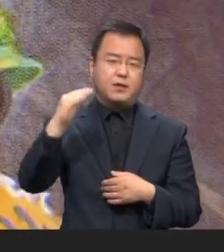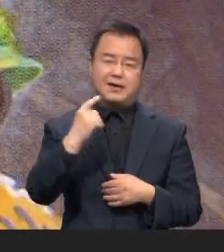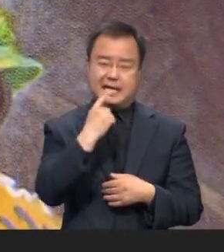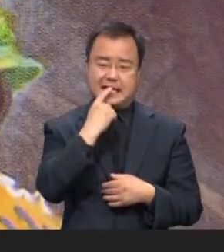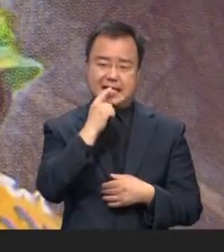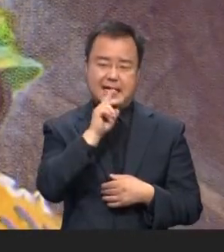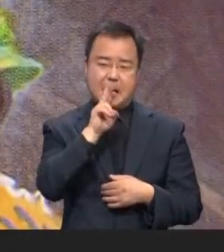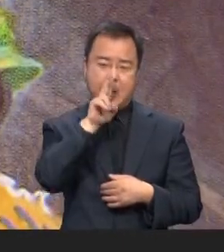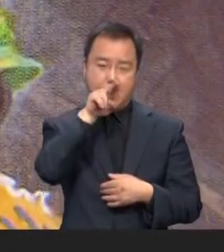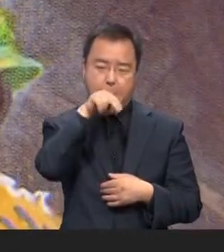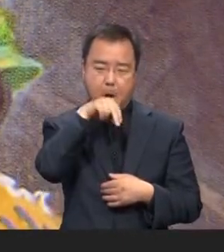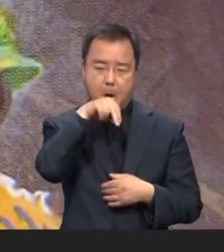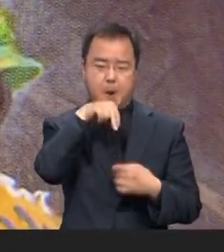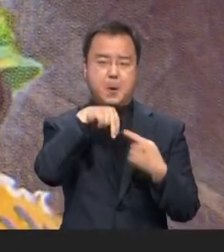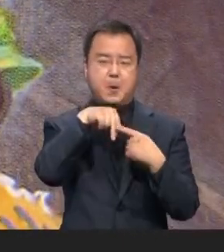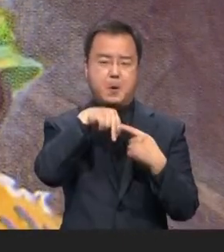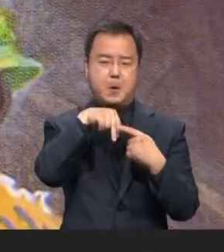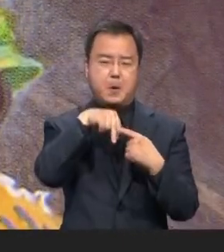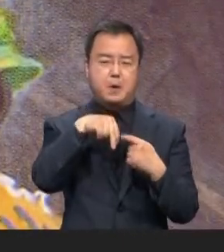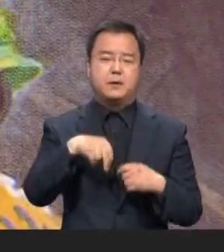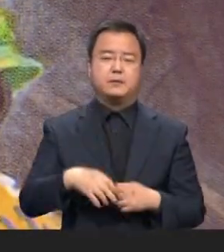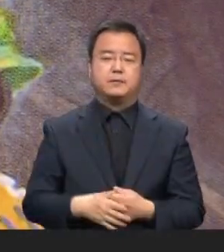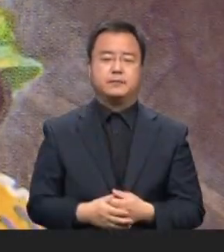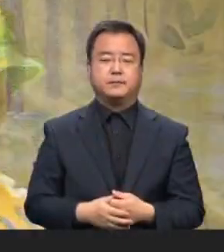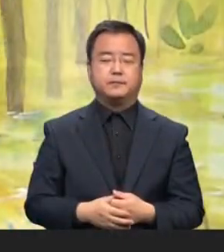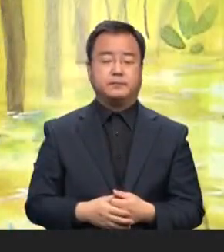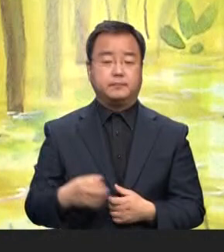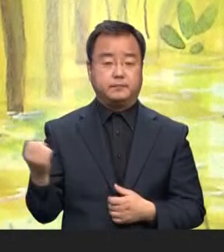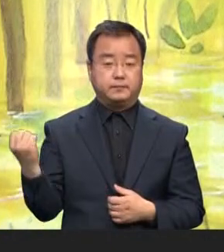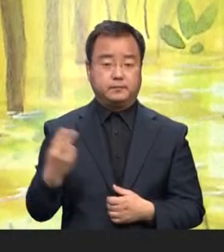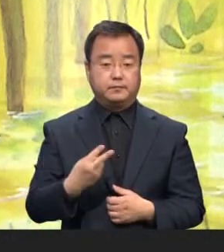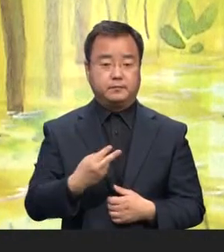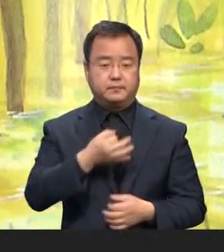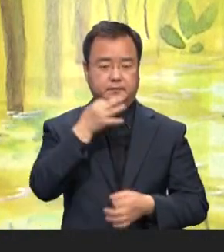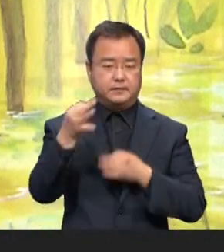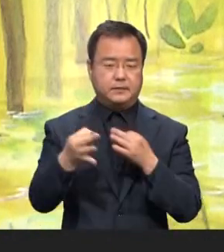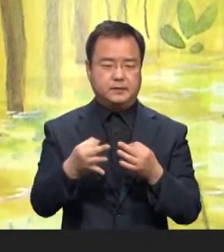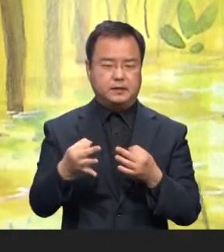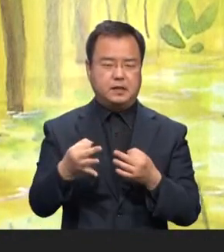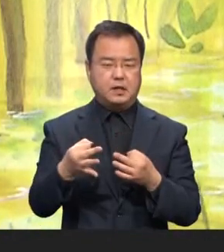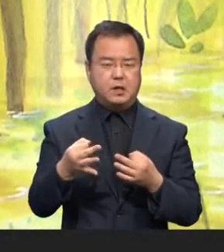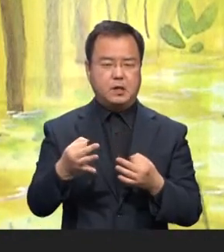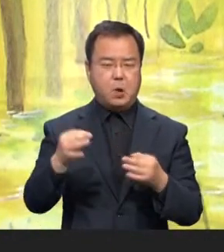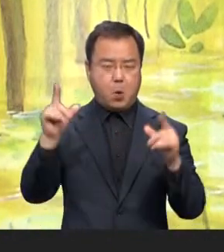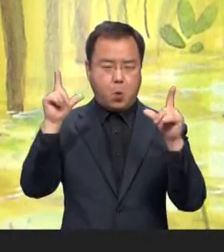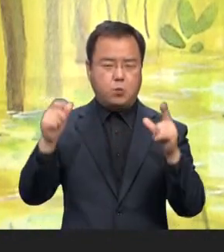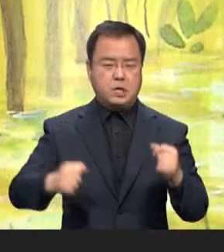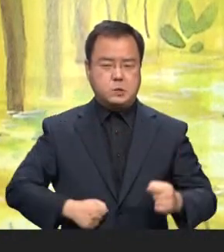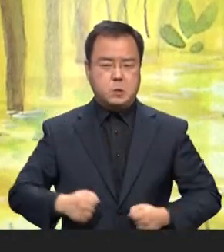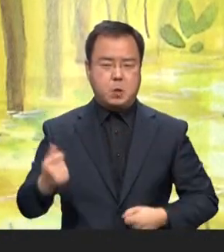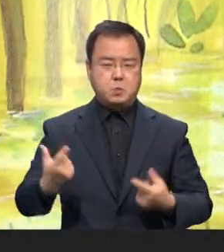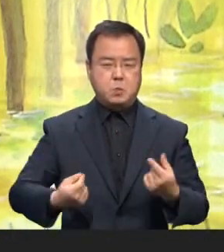툭 튀어나온 뻐드렁니입니다. 게다가 목소리는 황소개구리처럼